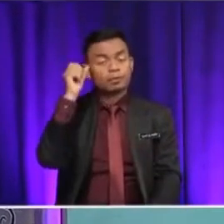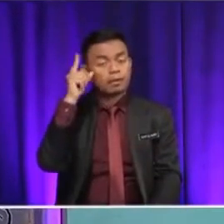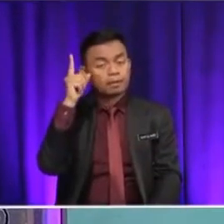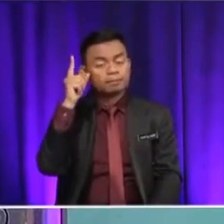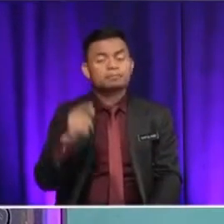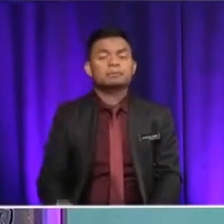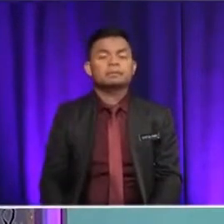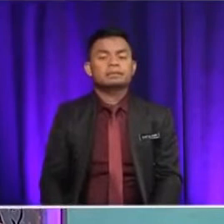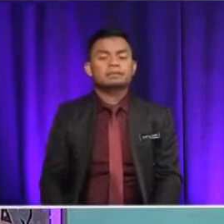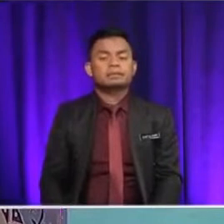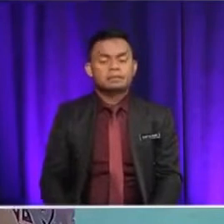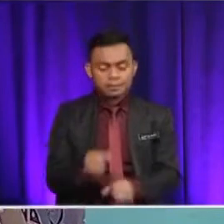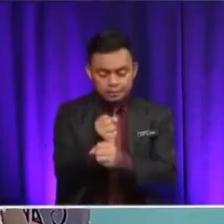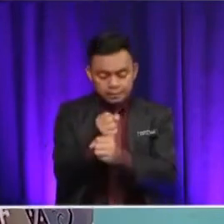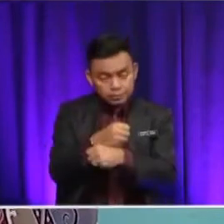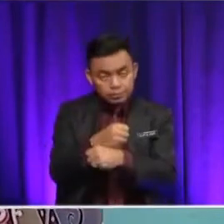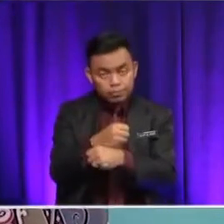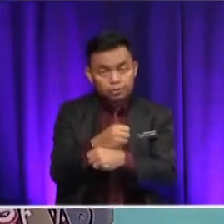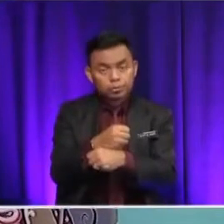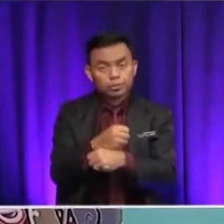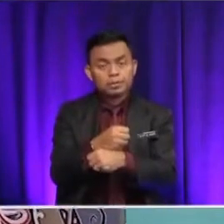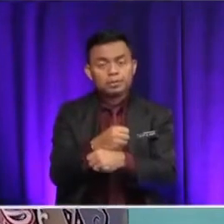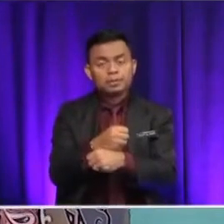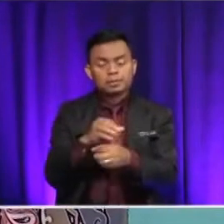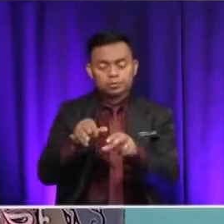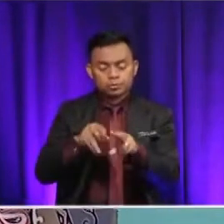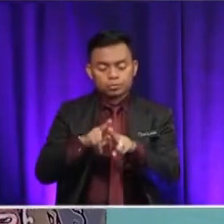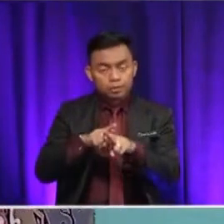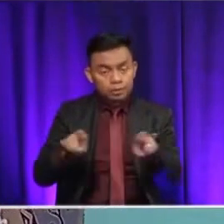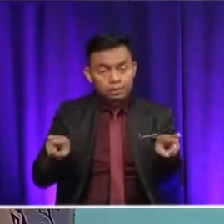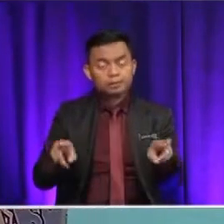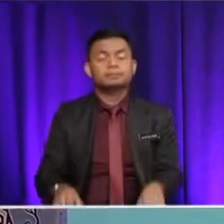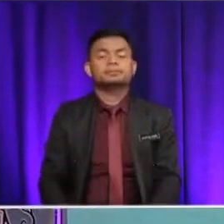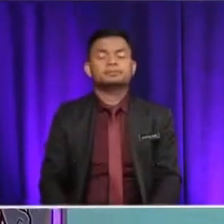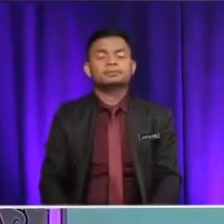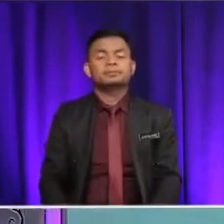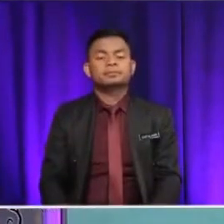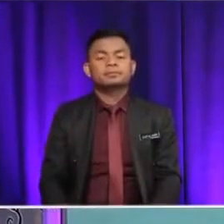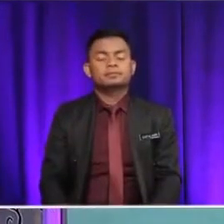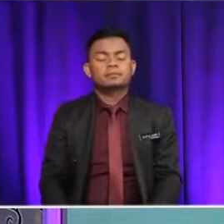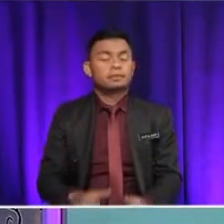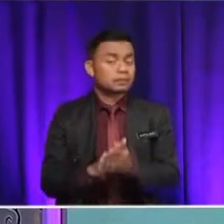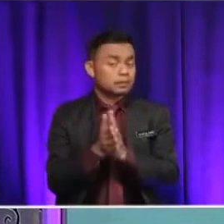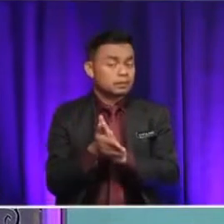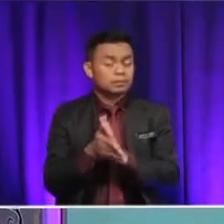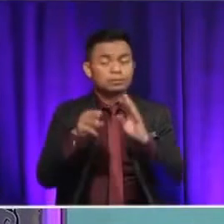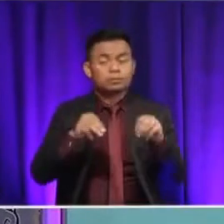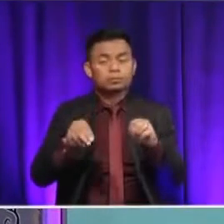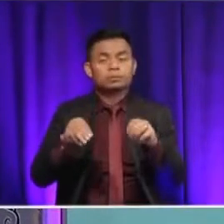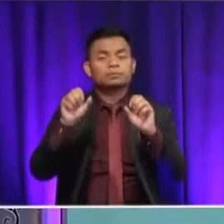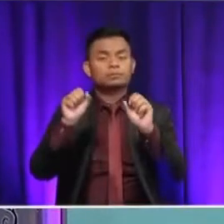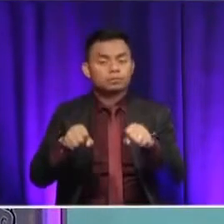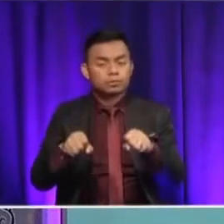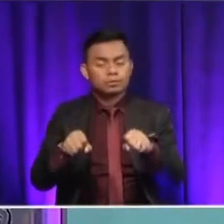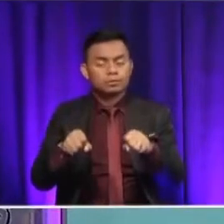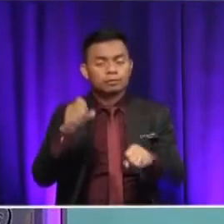mengira pelan lantai dan sebagainya. Jadi kesinambungan bagi modul ni, murid mesti boleh mentafsir lukisan